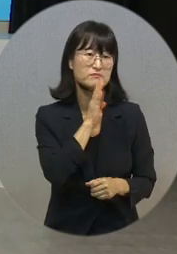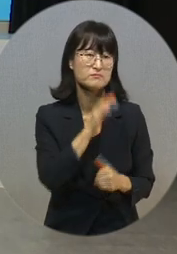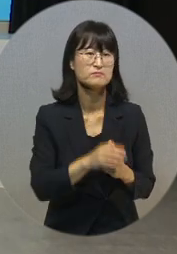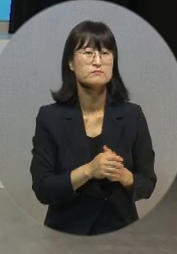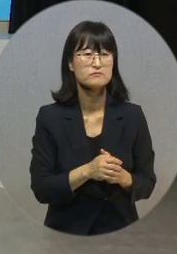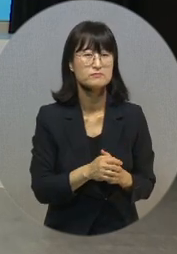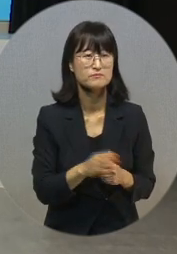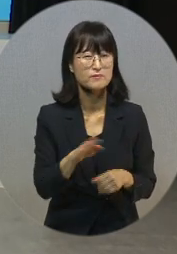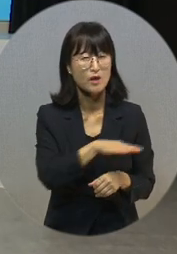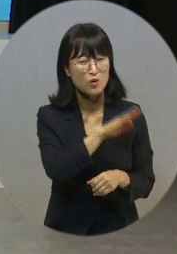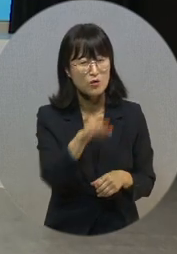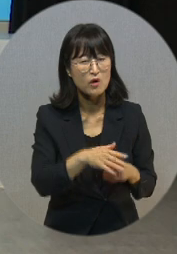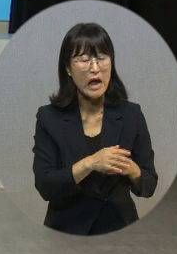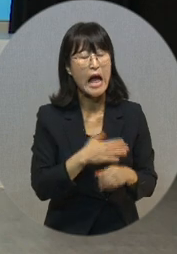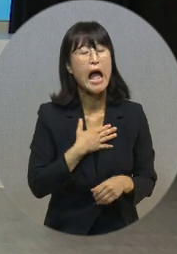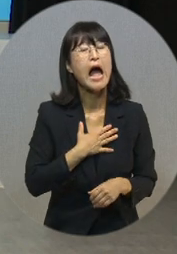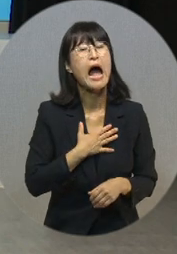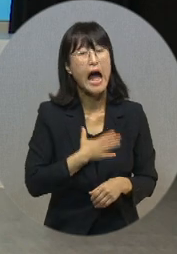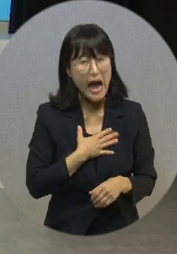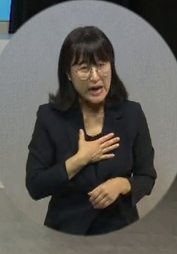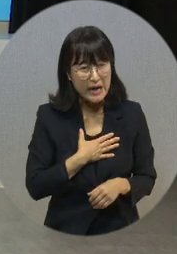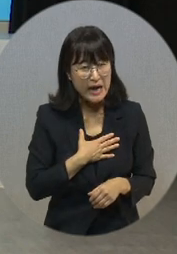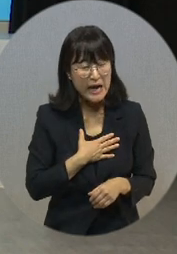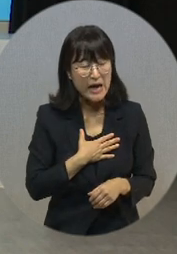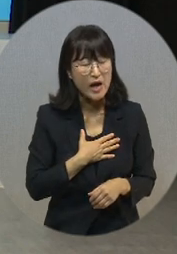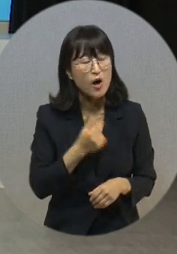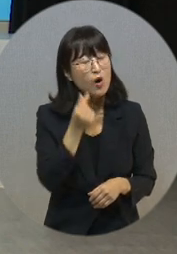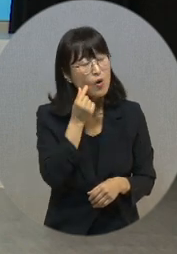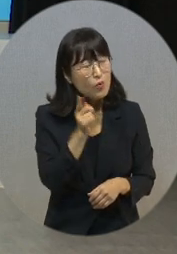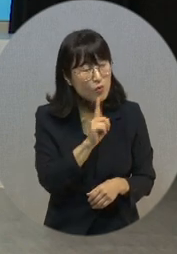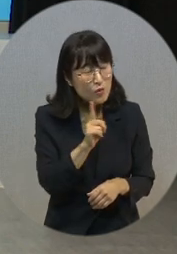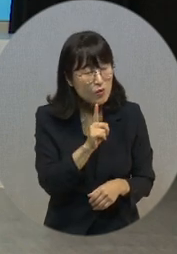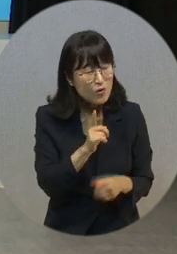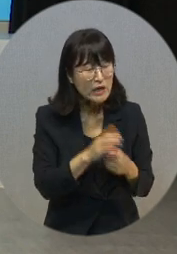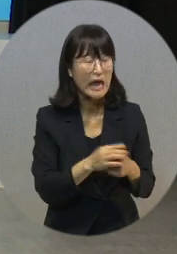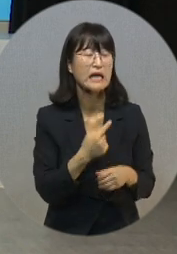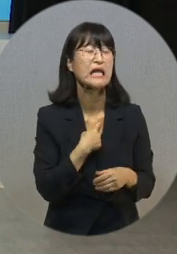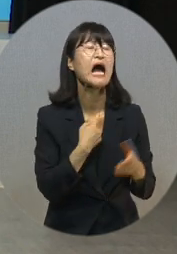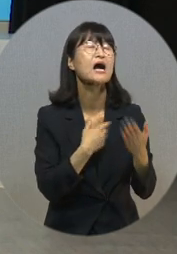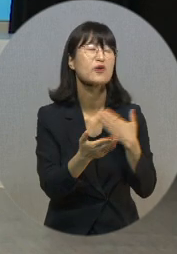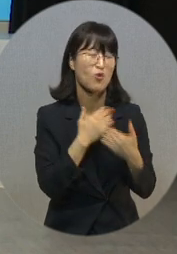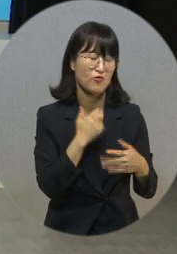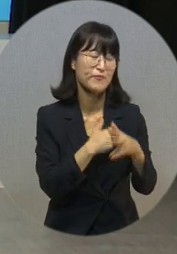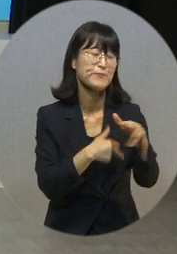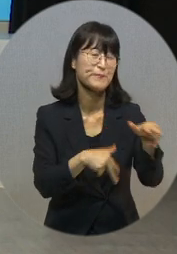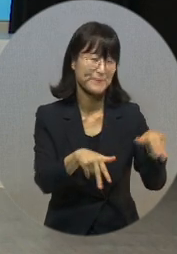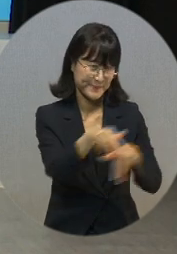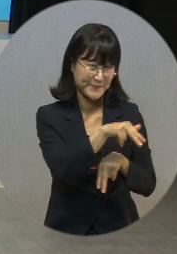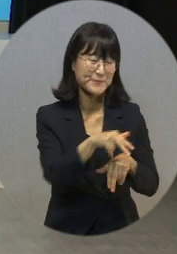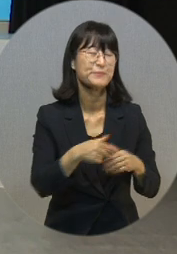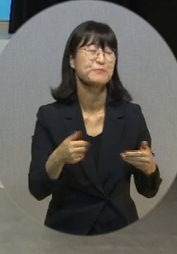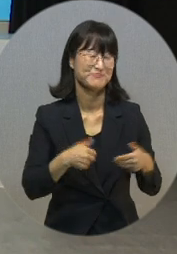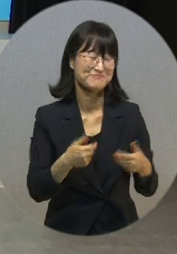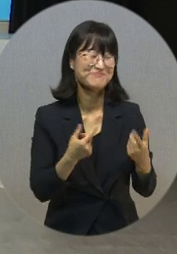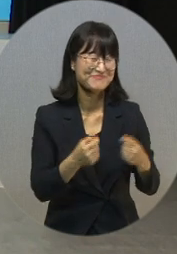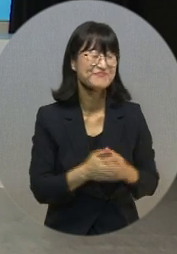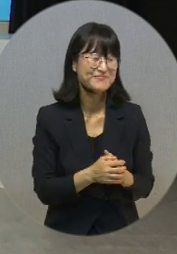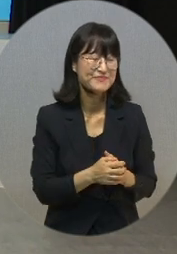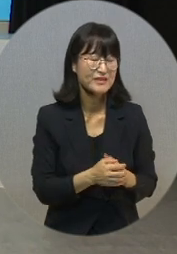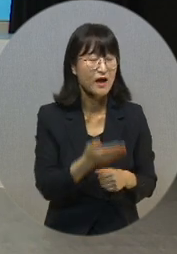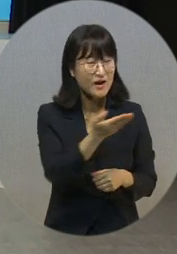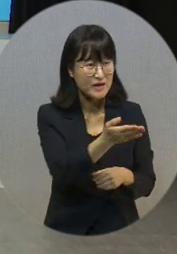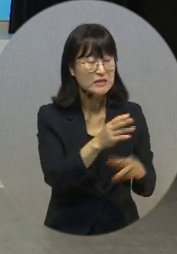인지상정이라고 그 아파 본 사람이 또 아픈 마음을 알듯이 그만큼 다가갈 수 있는 우리 최보영